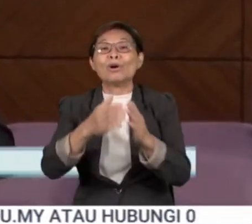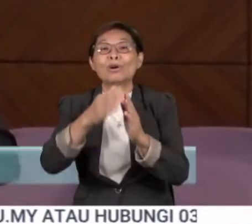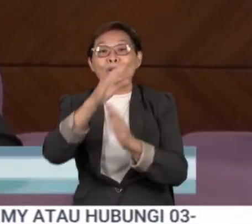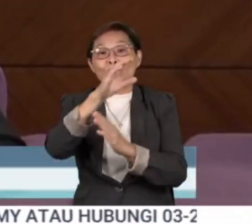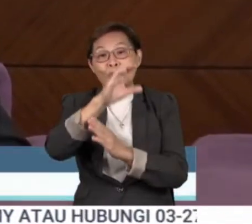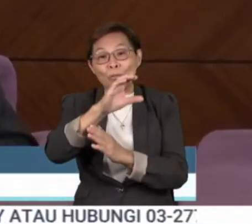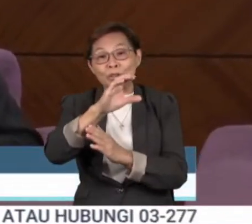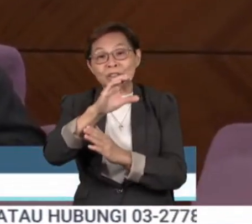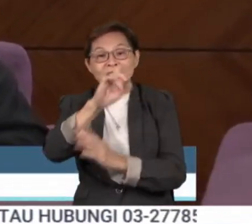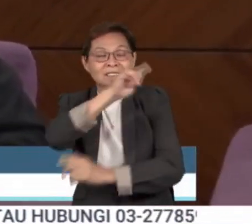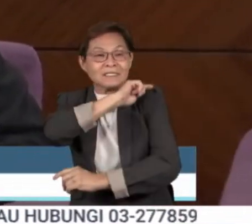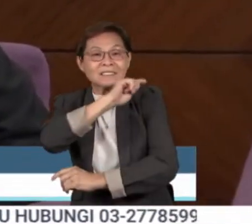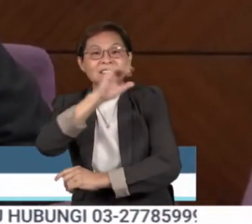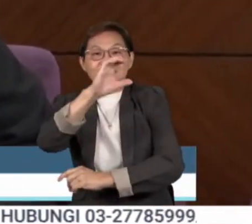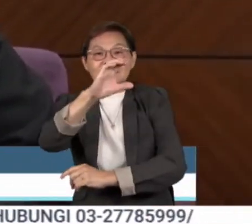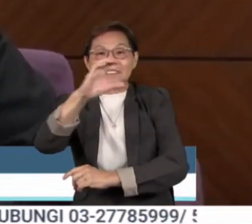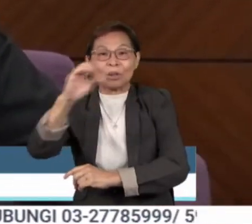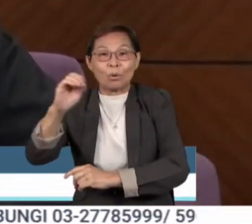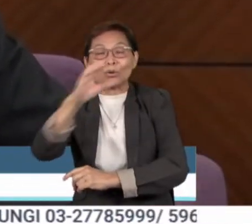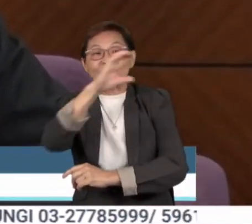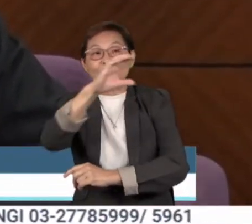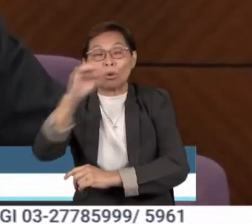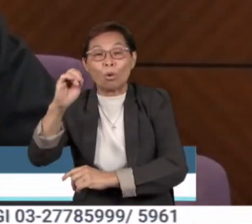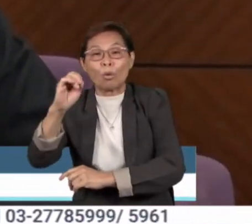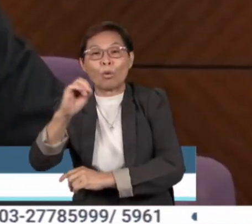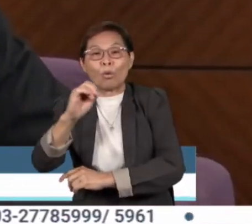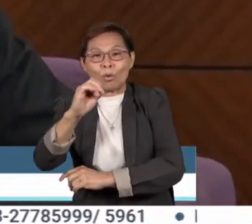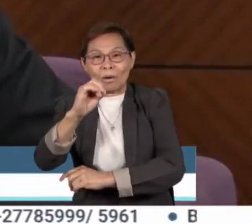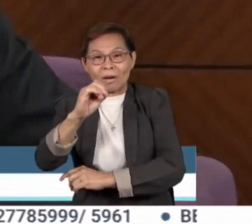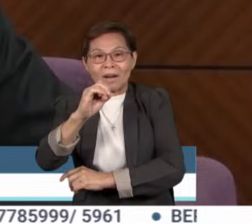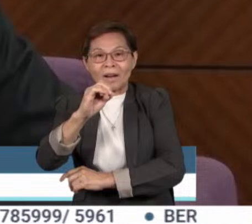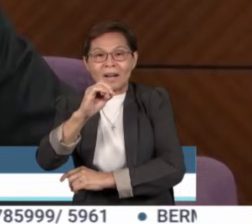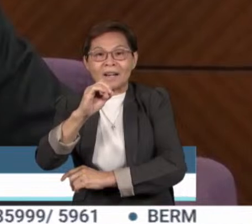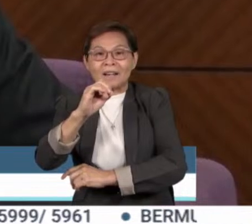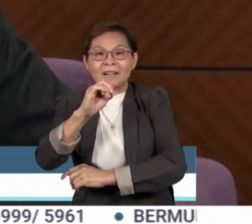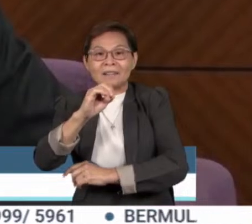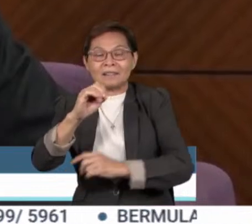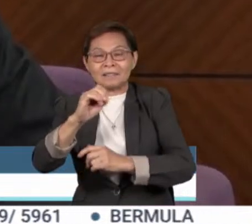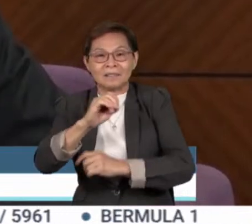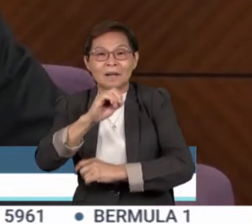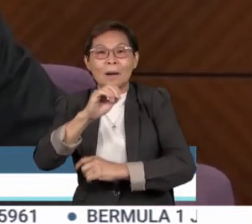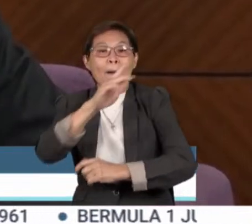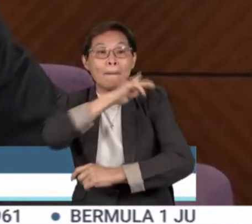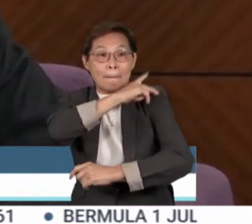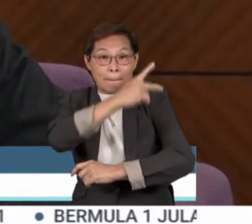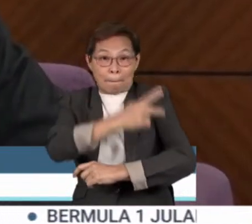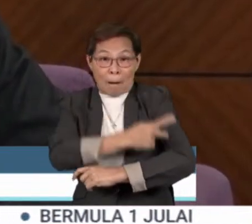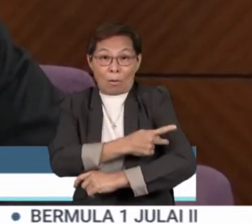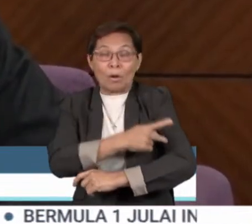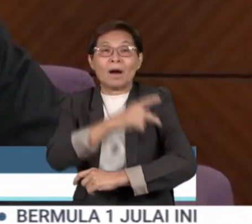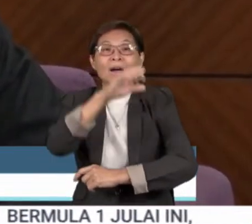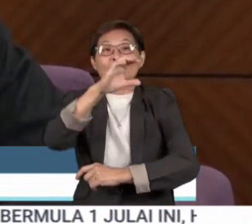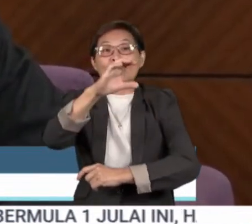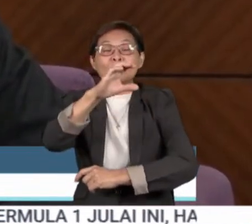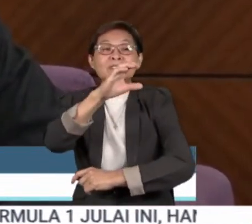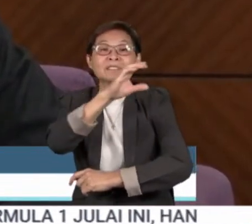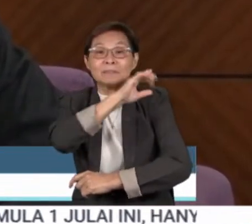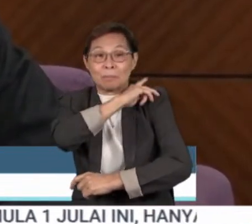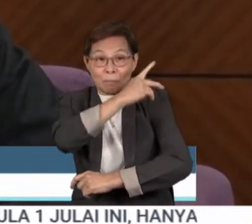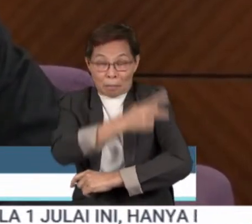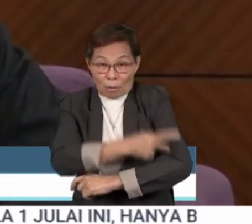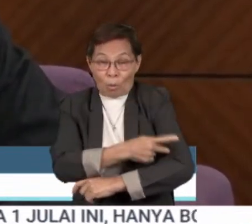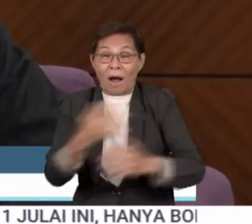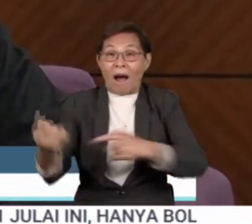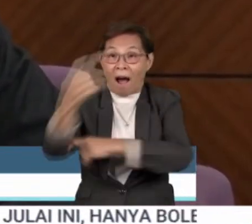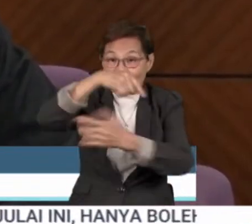juga CEO Suruhanjaya Tenaga dan kepada semua yang hadir pada sidang media pada hari ini. Jadi pada